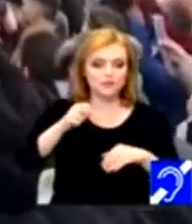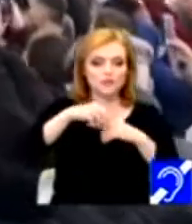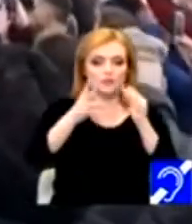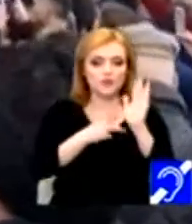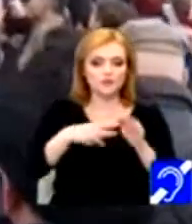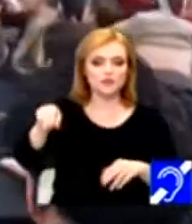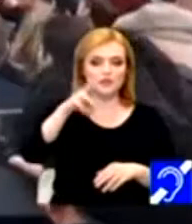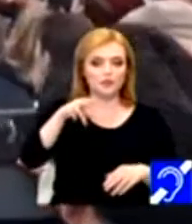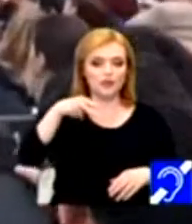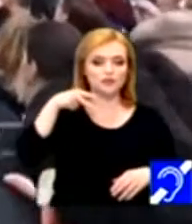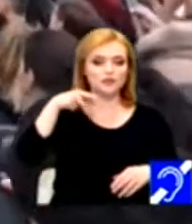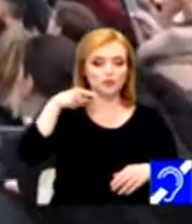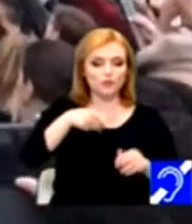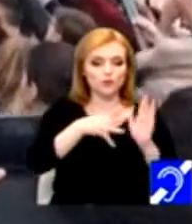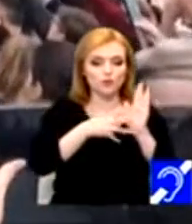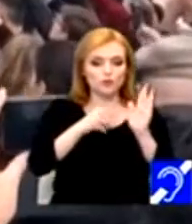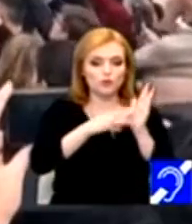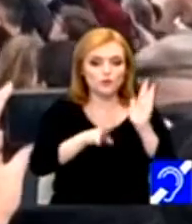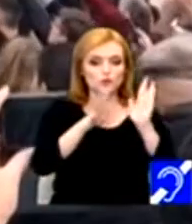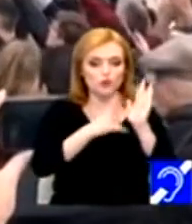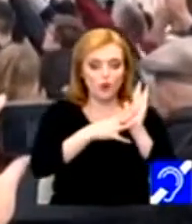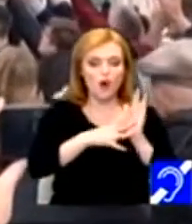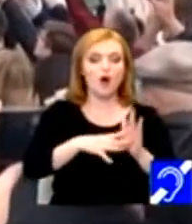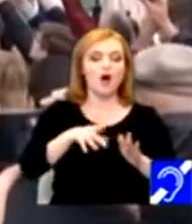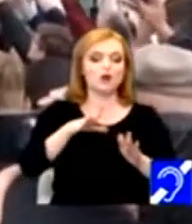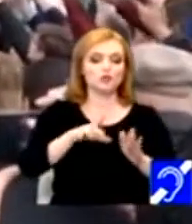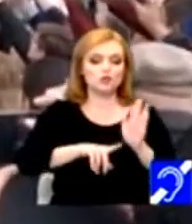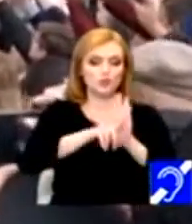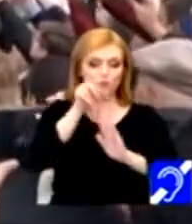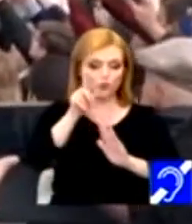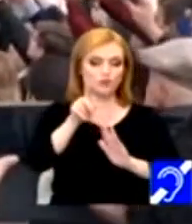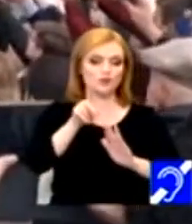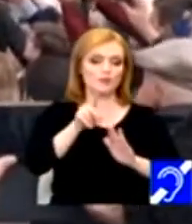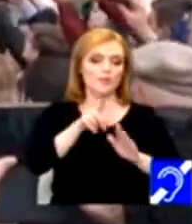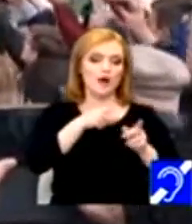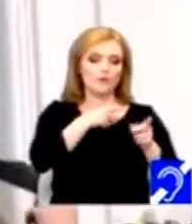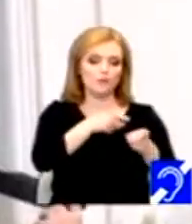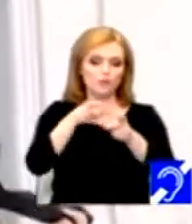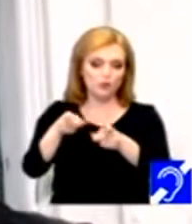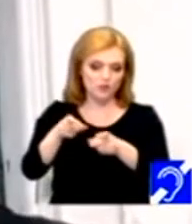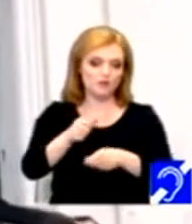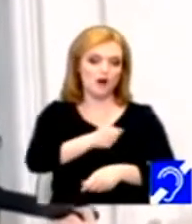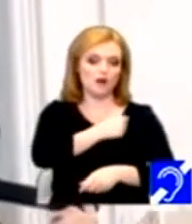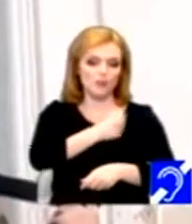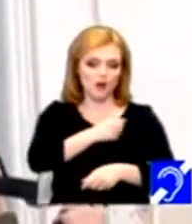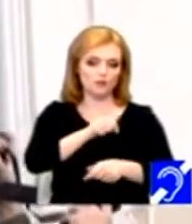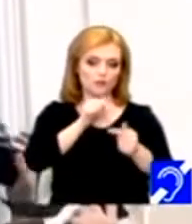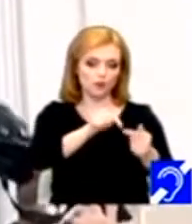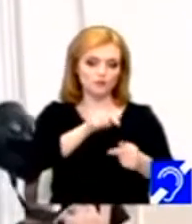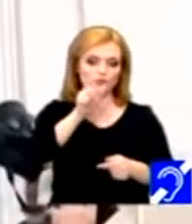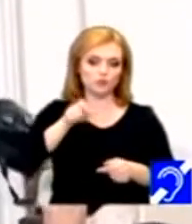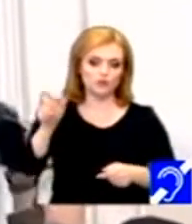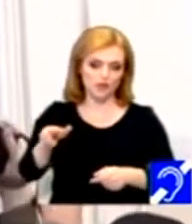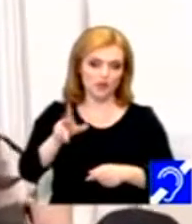decembrie 1989, armata a deschis focul împotriva manifestanților. Placa de bronz a fost dezvelită de excelența sa, Adrian Zuckerman,